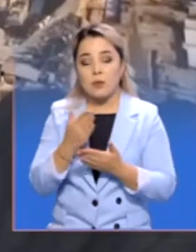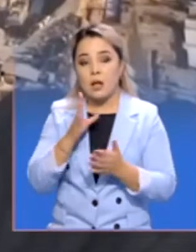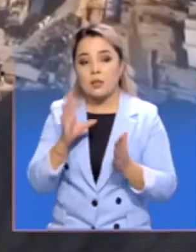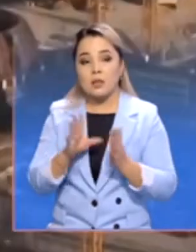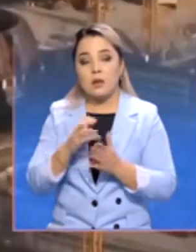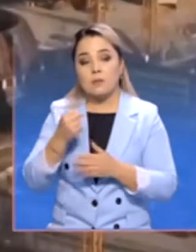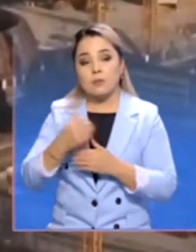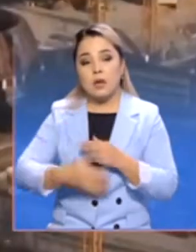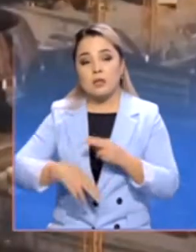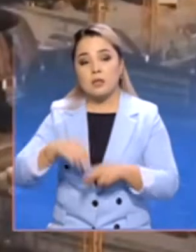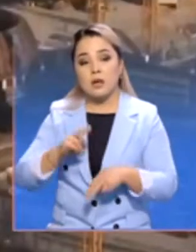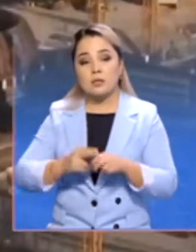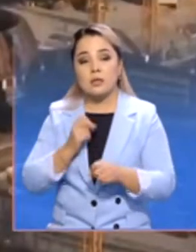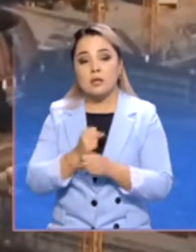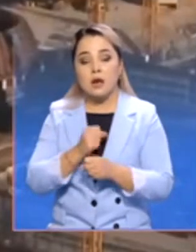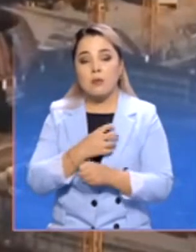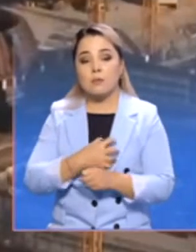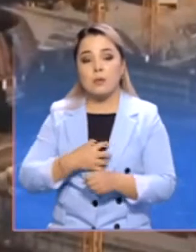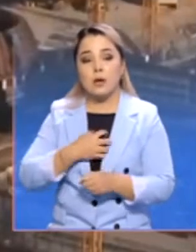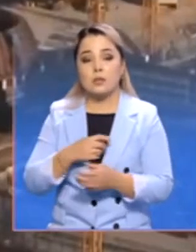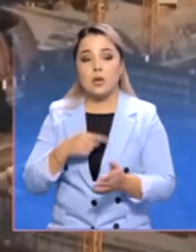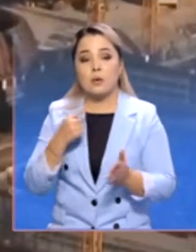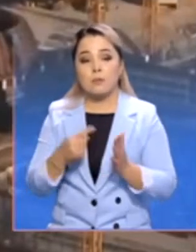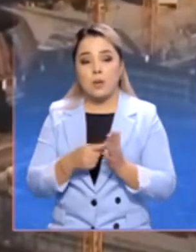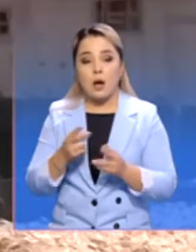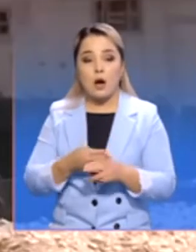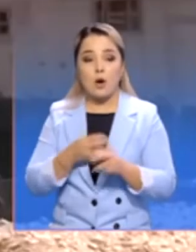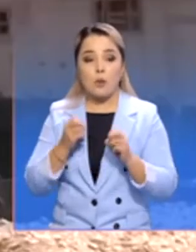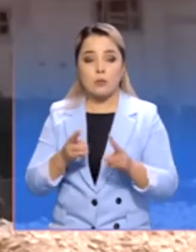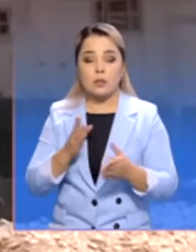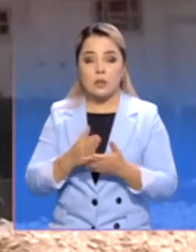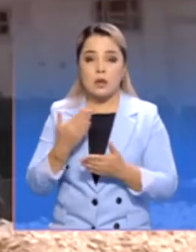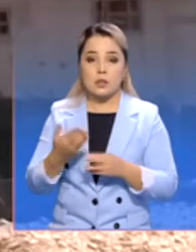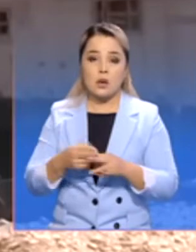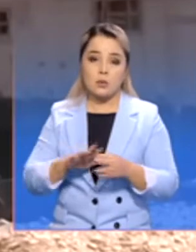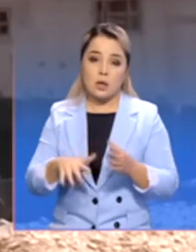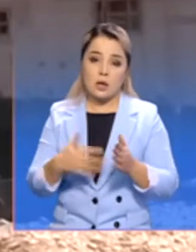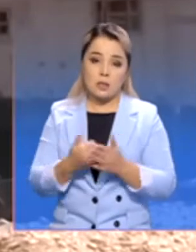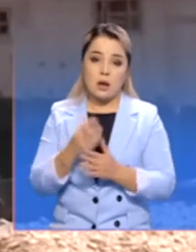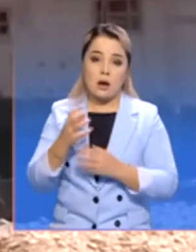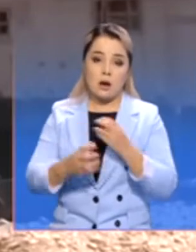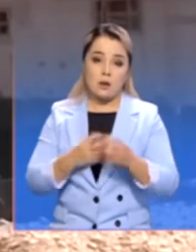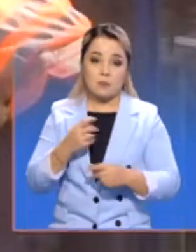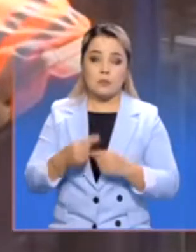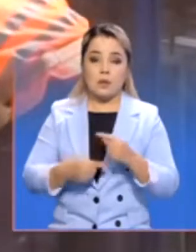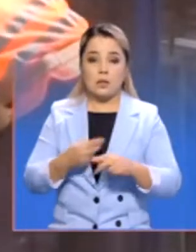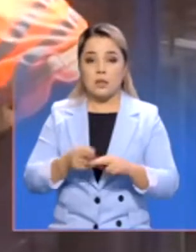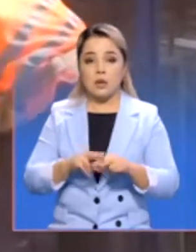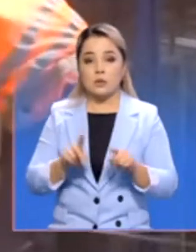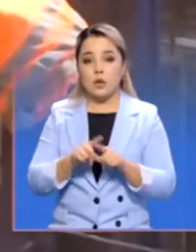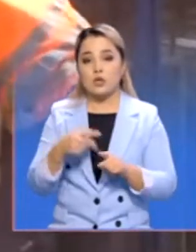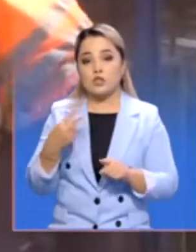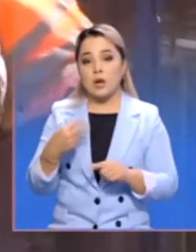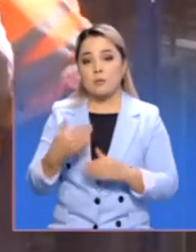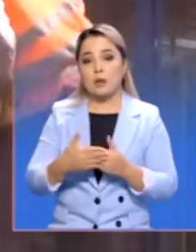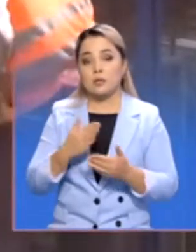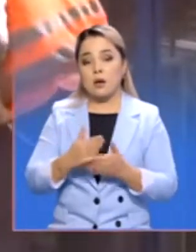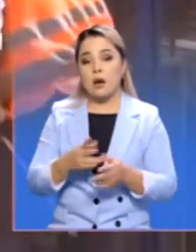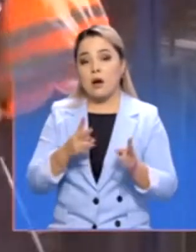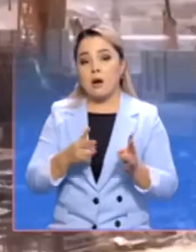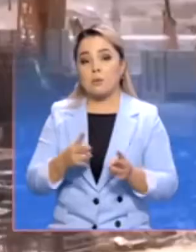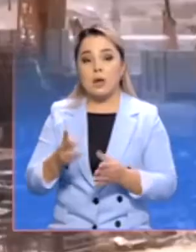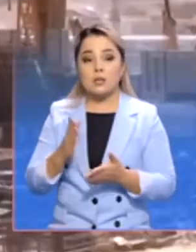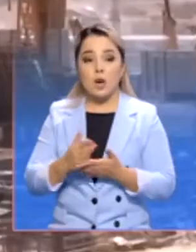электр станциясын салудағы ең басты мәселе қауіпсіздік. Өйткені осыған дейін әлем бойынша реакторлардың 20-дан астам апаты